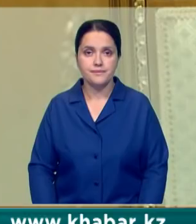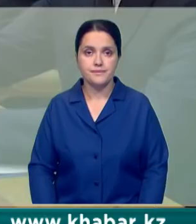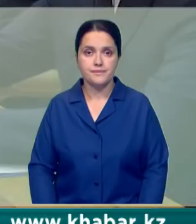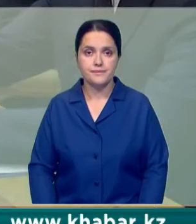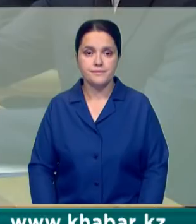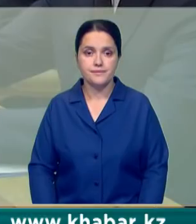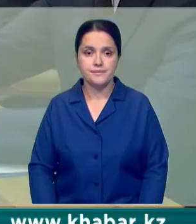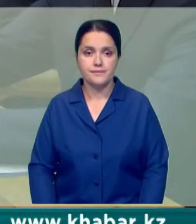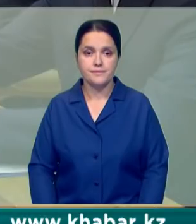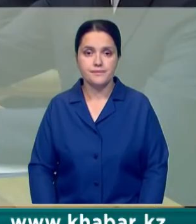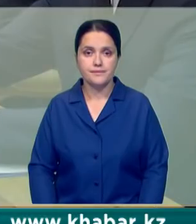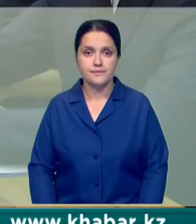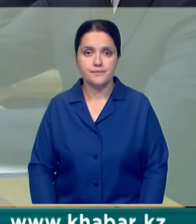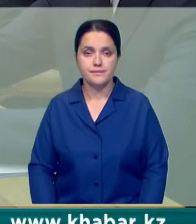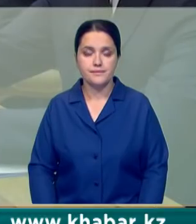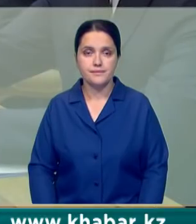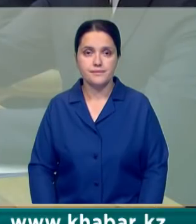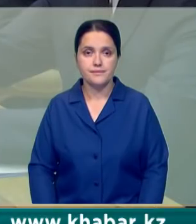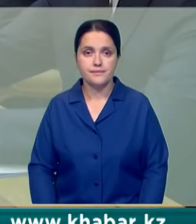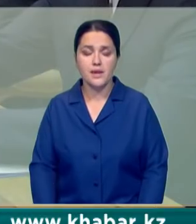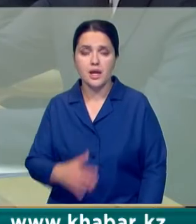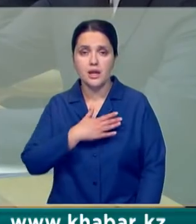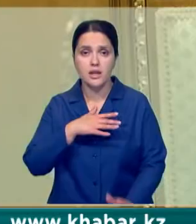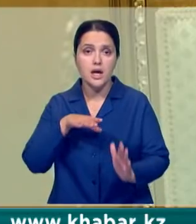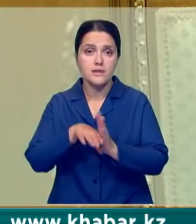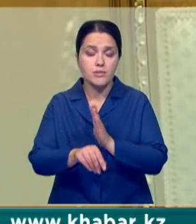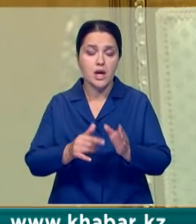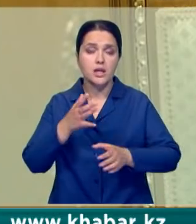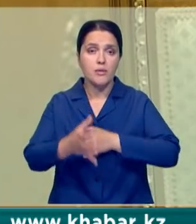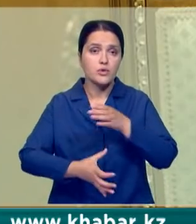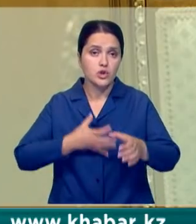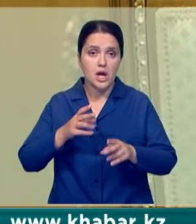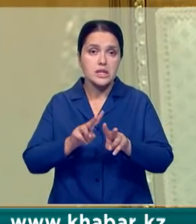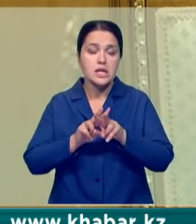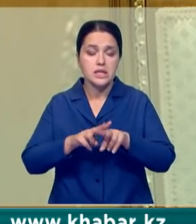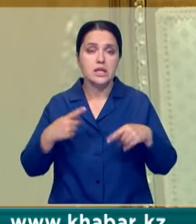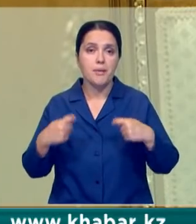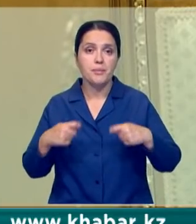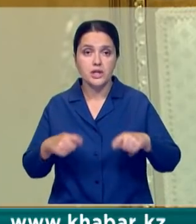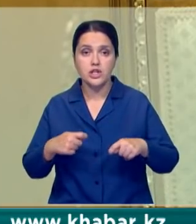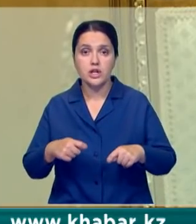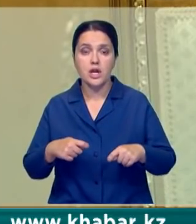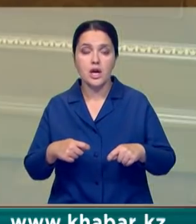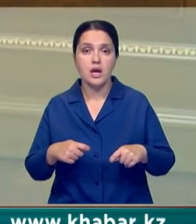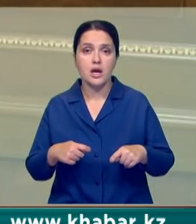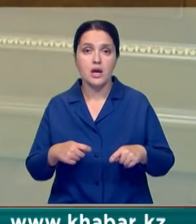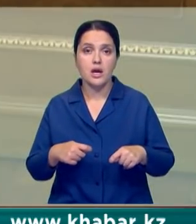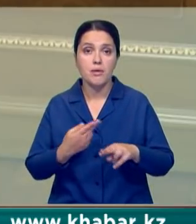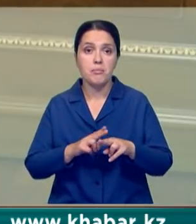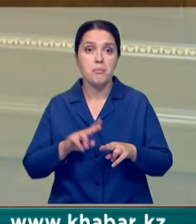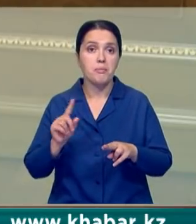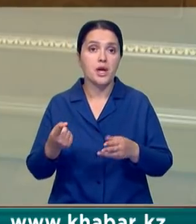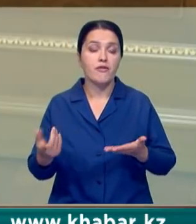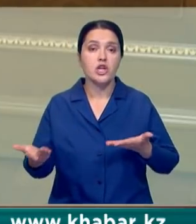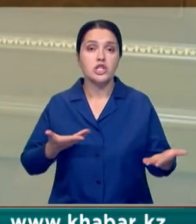наше размещение номера на нужно узнать то низкое бирже мы считаем то же успехом поскольку это первый шаг